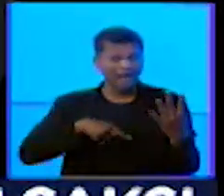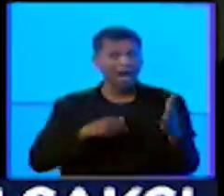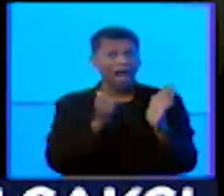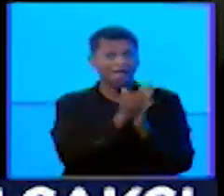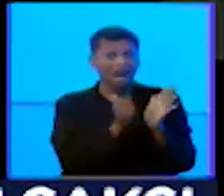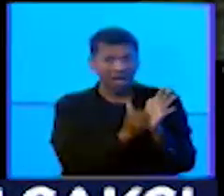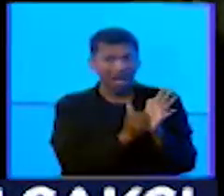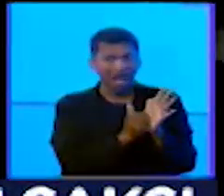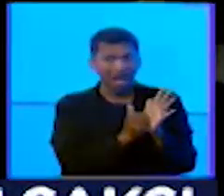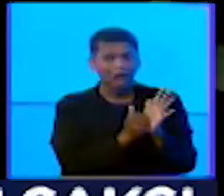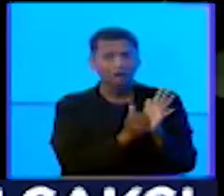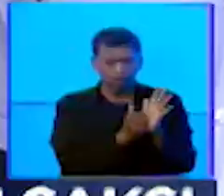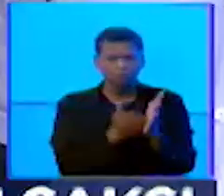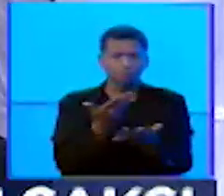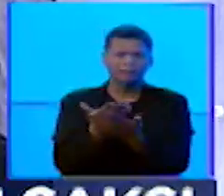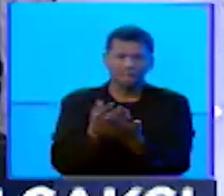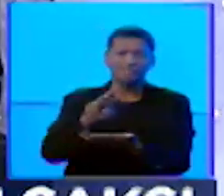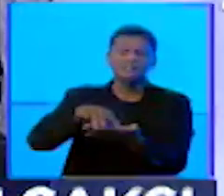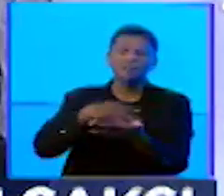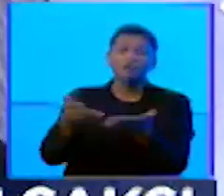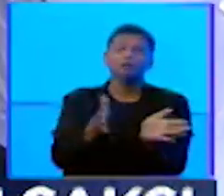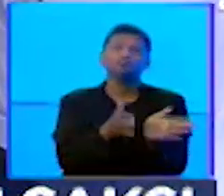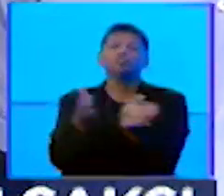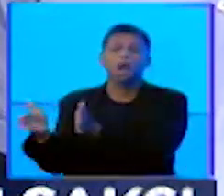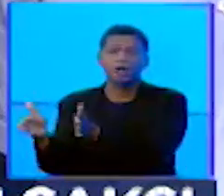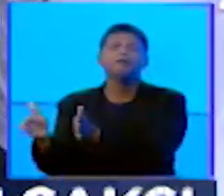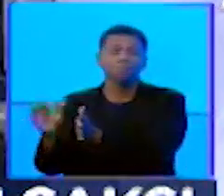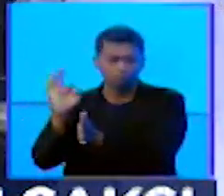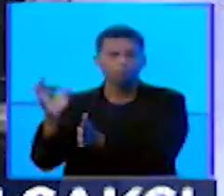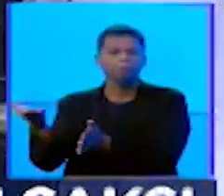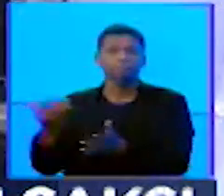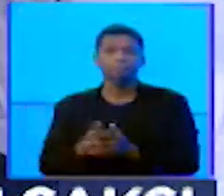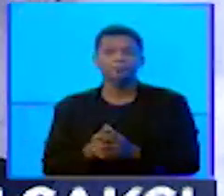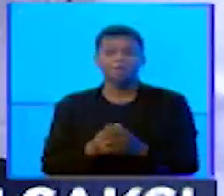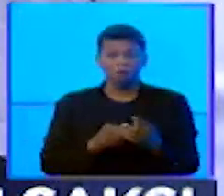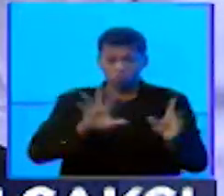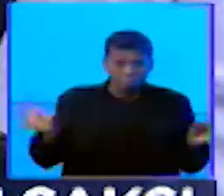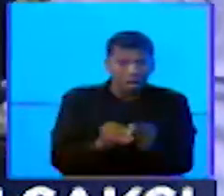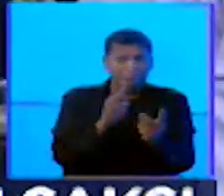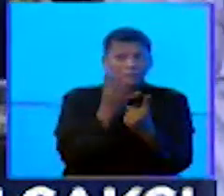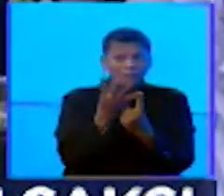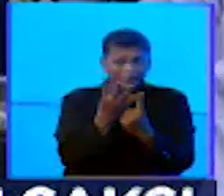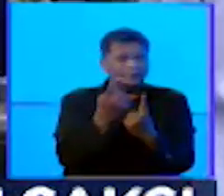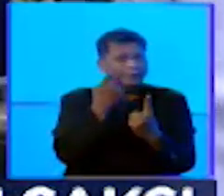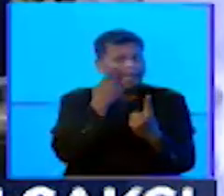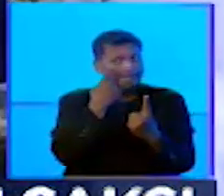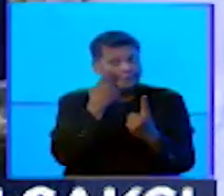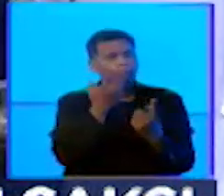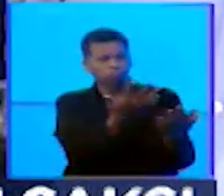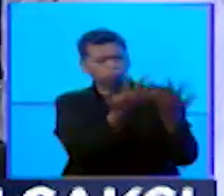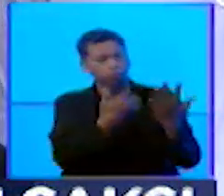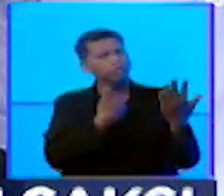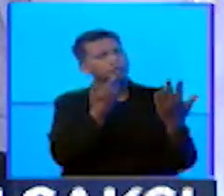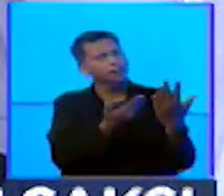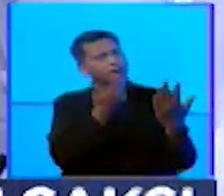meminta penjadwalan ulang pemeriksaan. Setelah meminta klarifikasi 14 orang saksi, Polda Metro Jaya akan melakukan gelar perkara